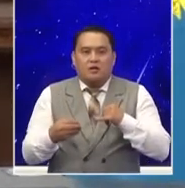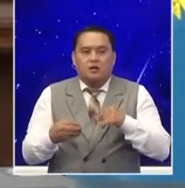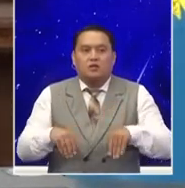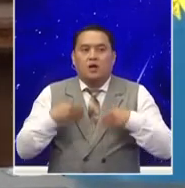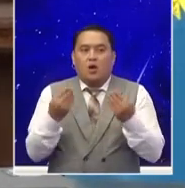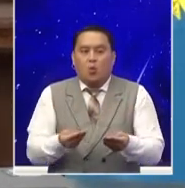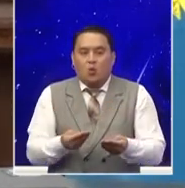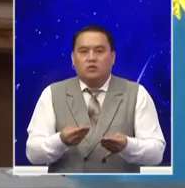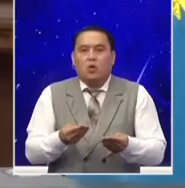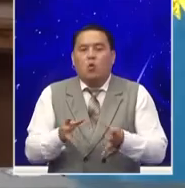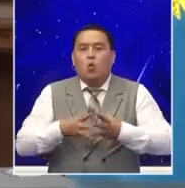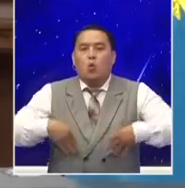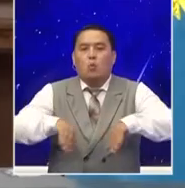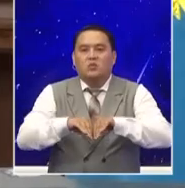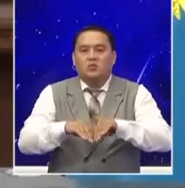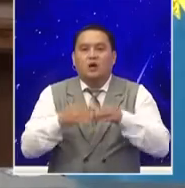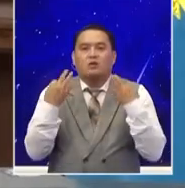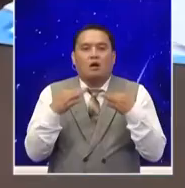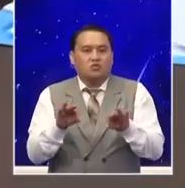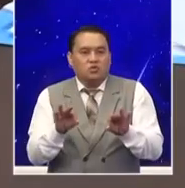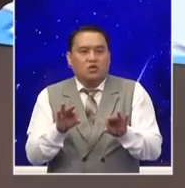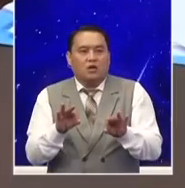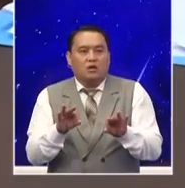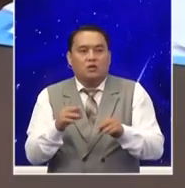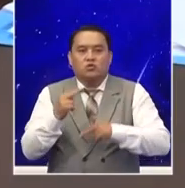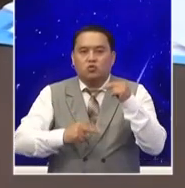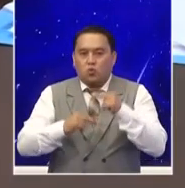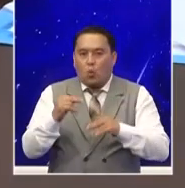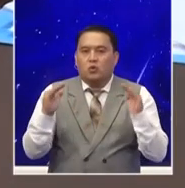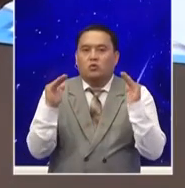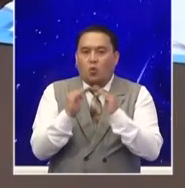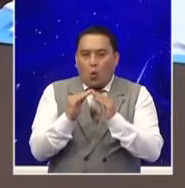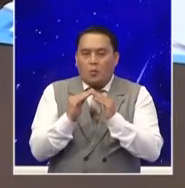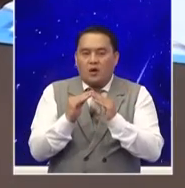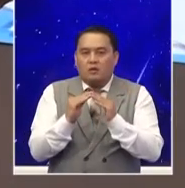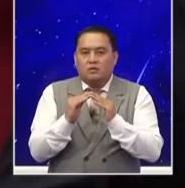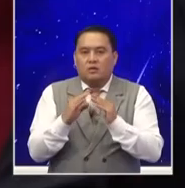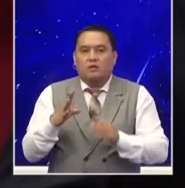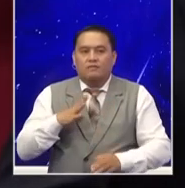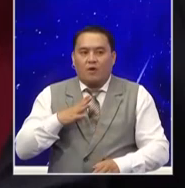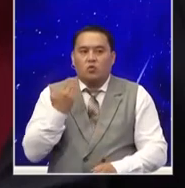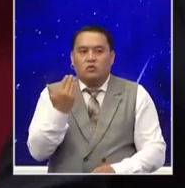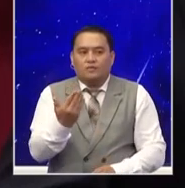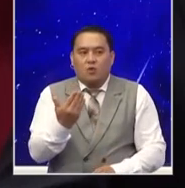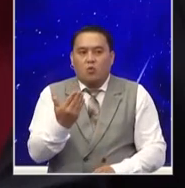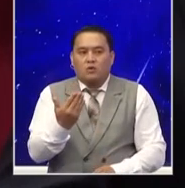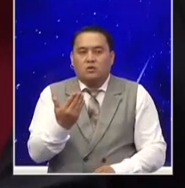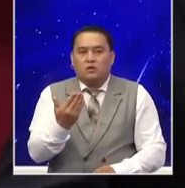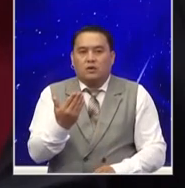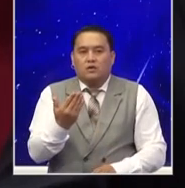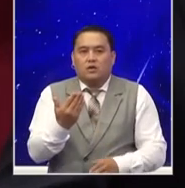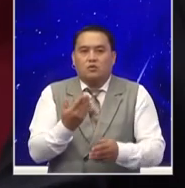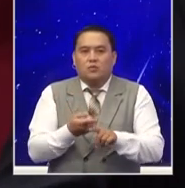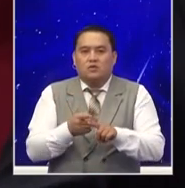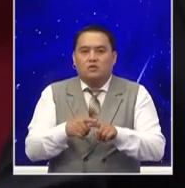его, садовое общество, там есть разрешение строить домостроение для хранения вот инвентаря, но это вместо